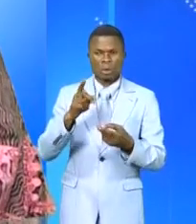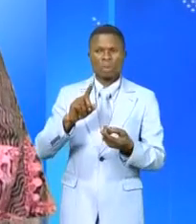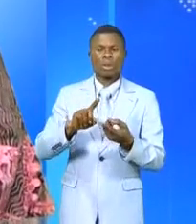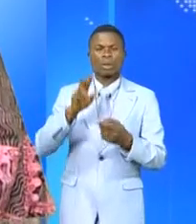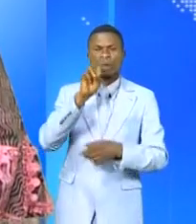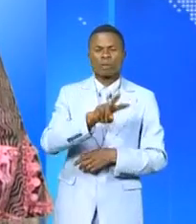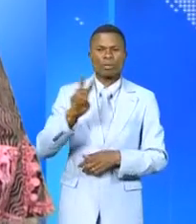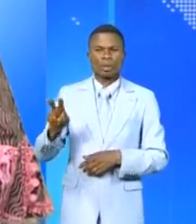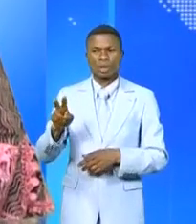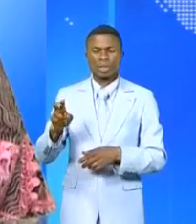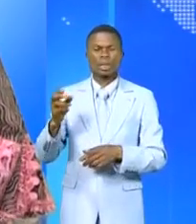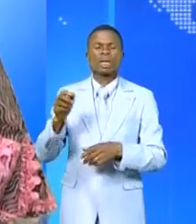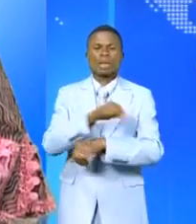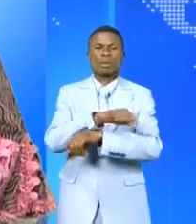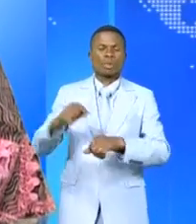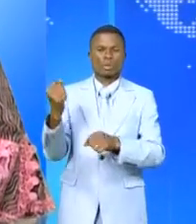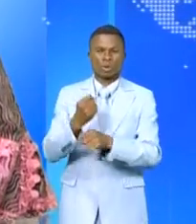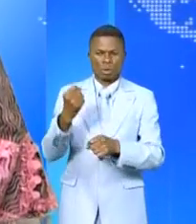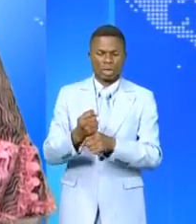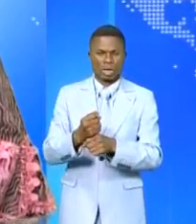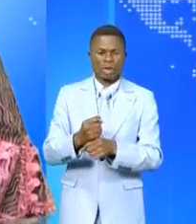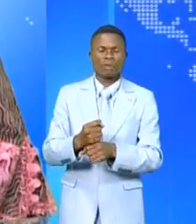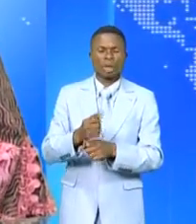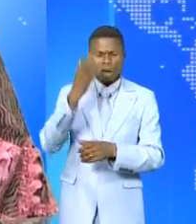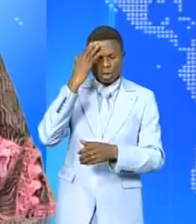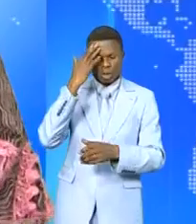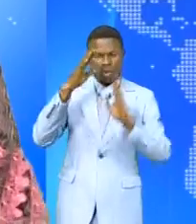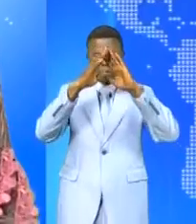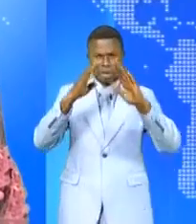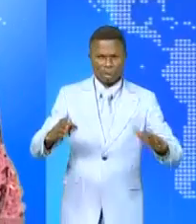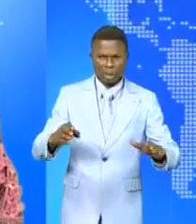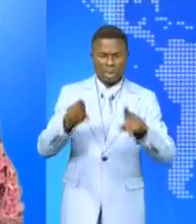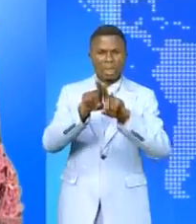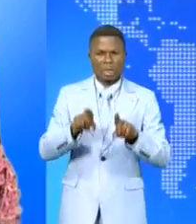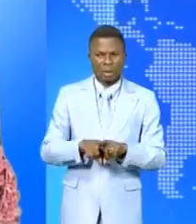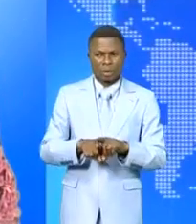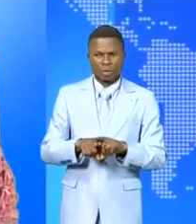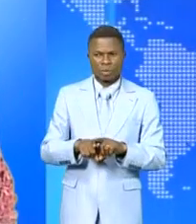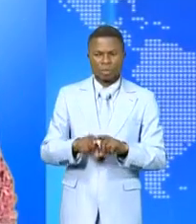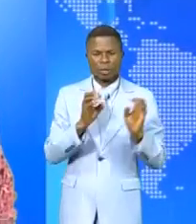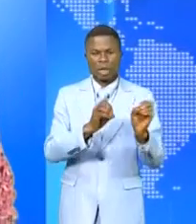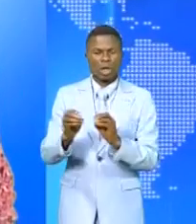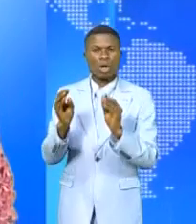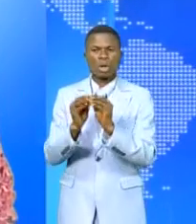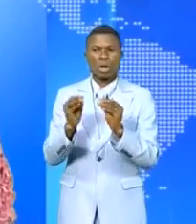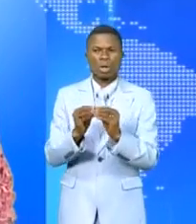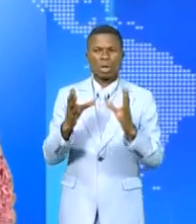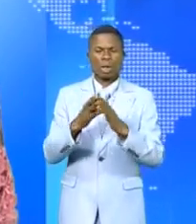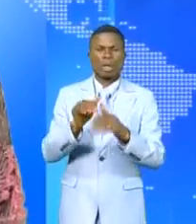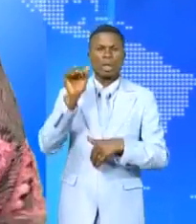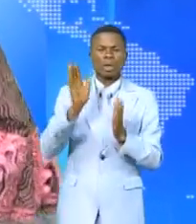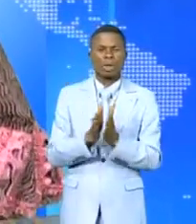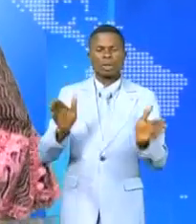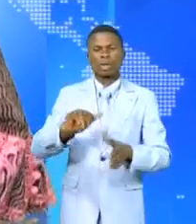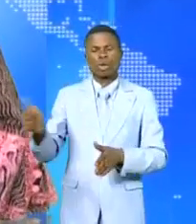22 services de son ministère pour se rendre compte des infrastructures et aussi il a présidé une réunion avec les directeurs et